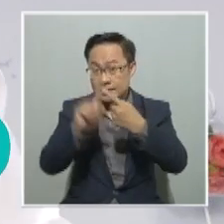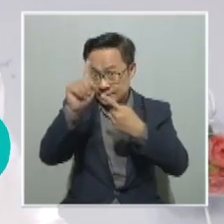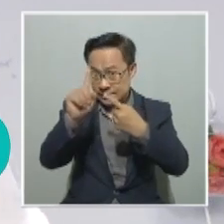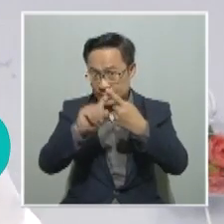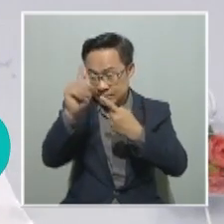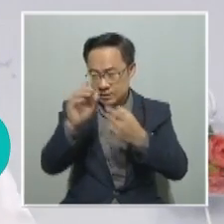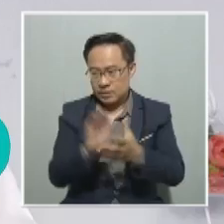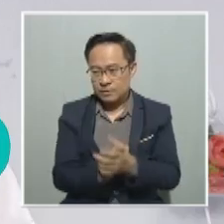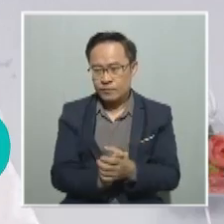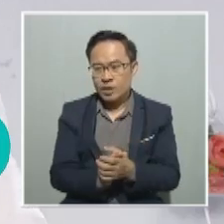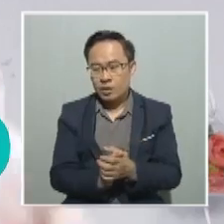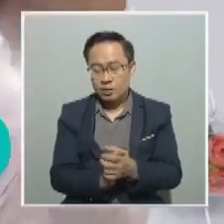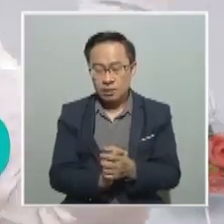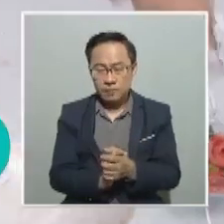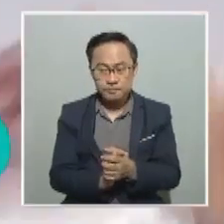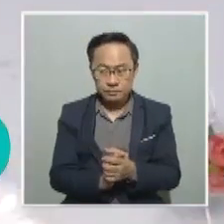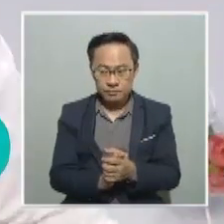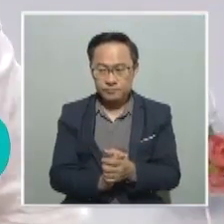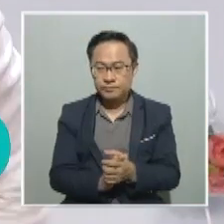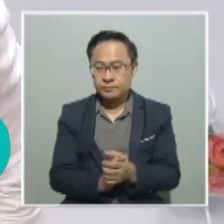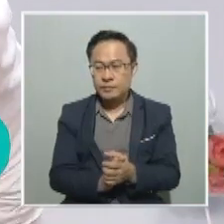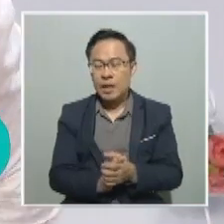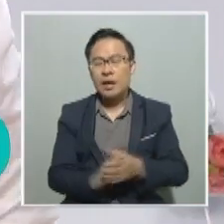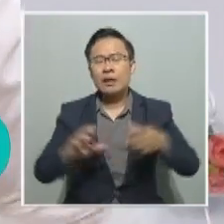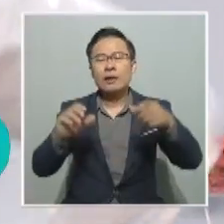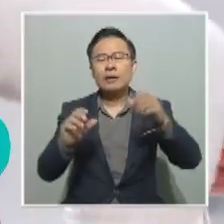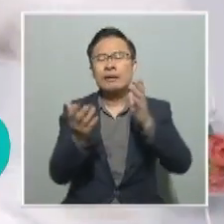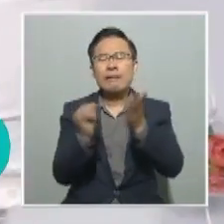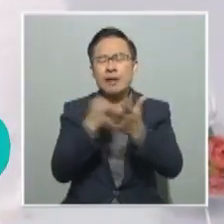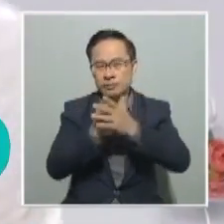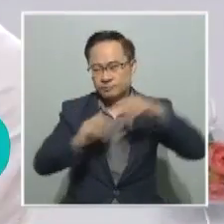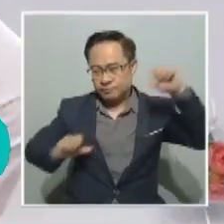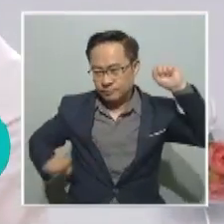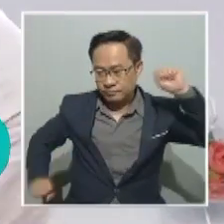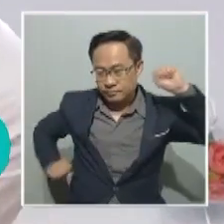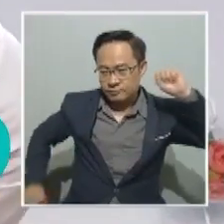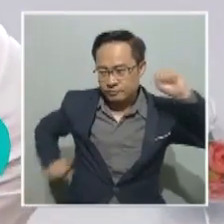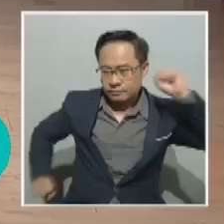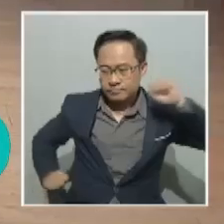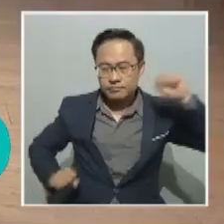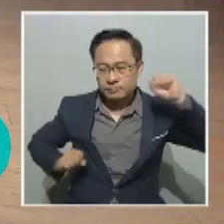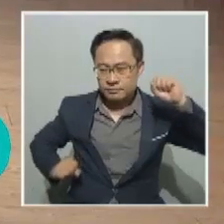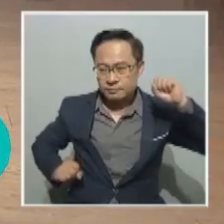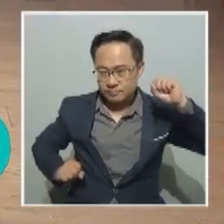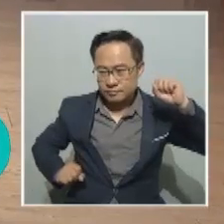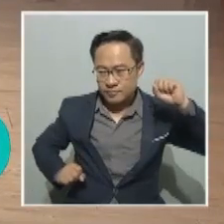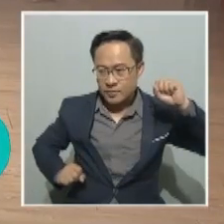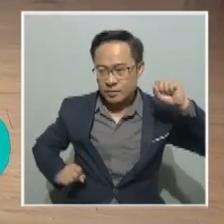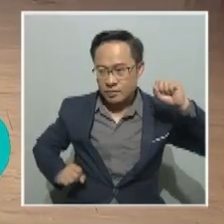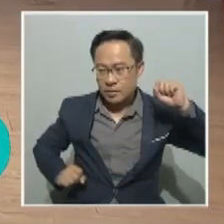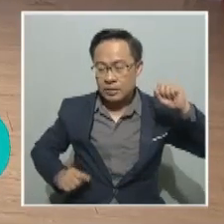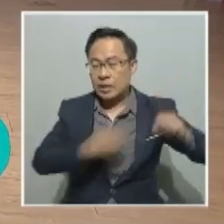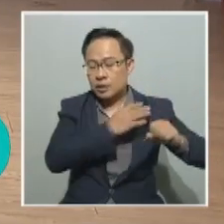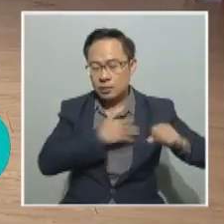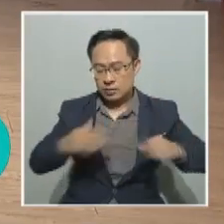แรกท่าถูหลังซึ่งทุกคนก็คงต้องได้ถูหลัง เด็กดี โอเคไหลเราติดด้านนี้ใช่ไหมมันยกไม่ขึ้นใช่ไหมข้